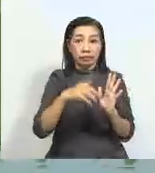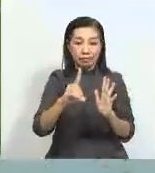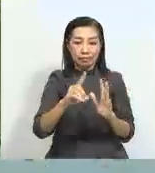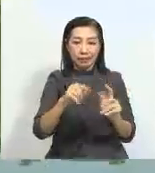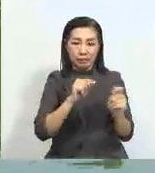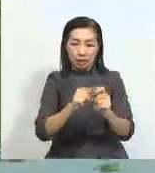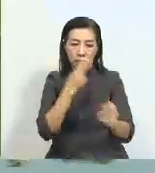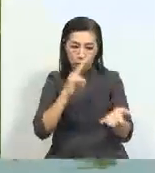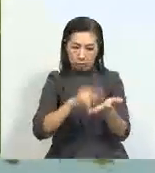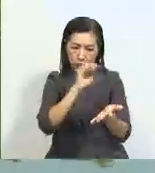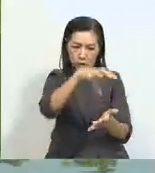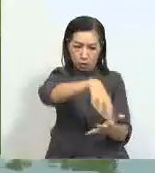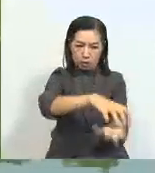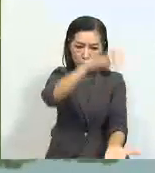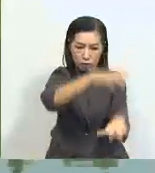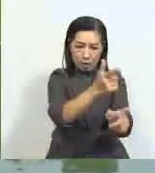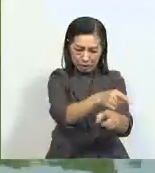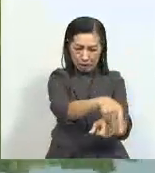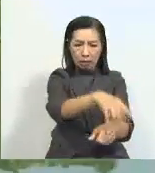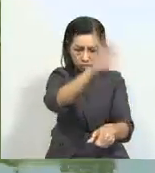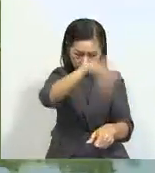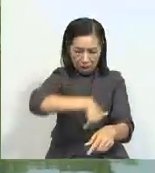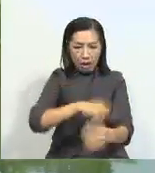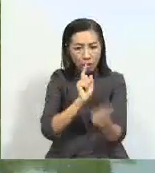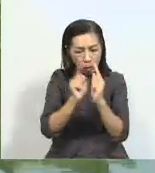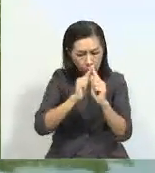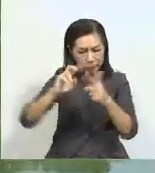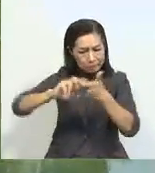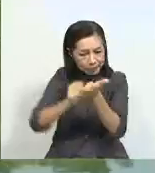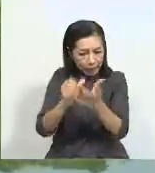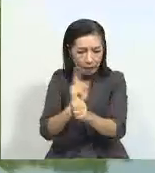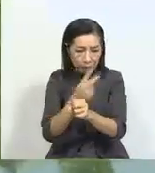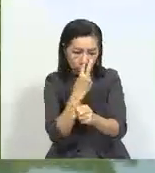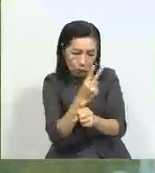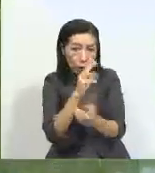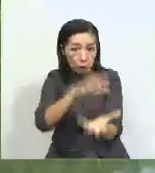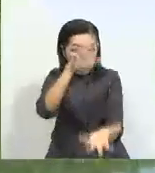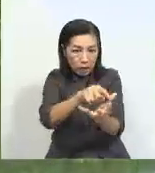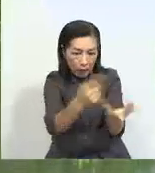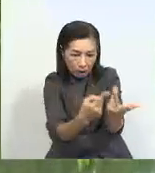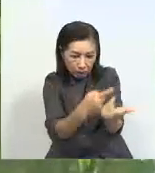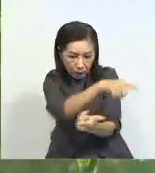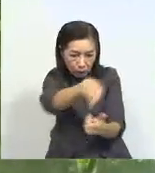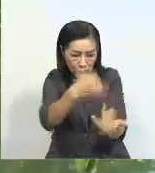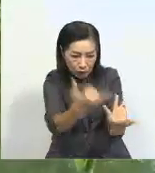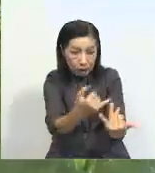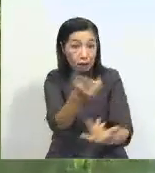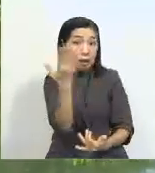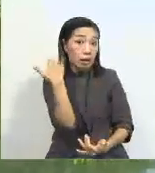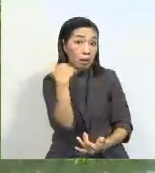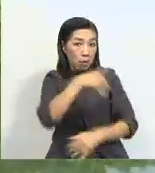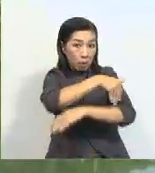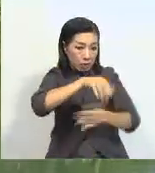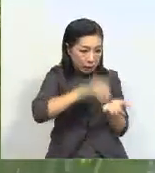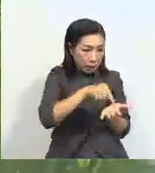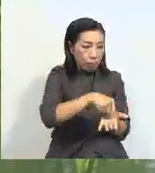านที่เกี่ยวข้องมาประชุมหาแนวทางแก้ปัญหาอาจจะใช้วิธีนับจำนวนตัวจระเข้ว่าตรงกับที่แจ้ง